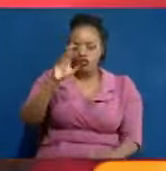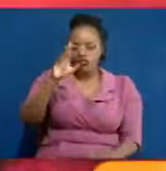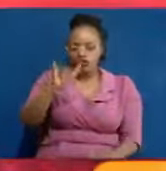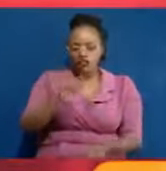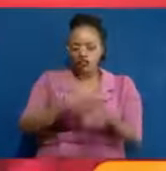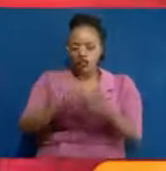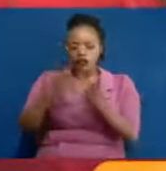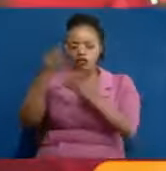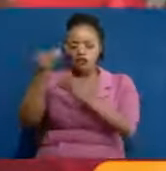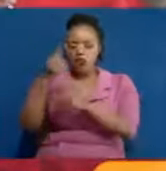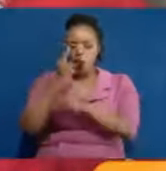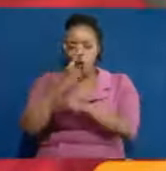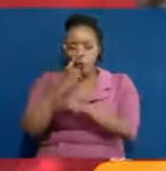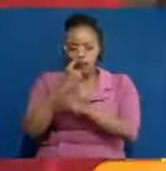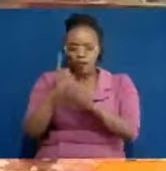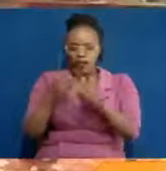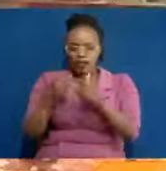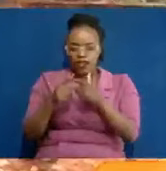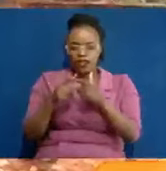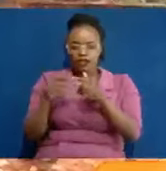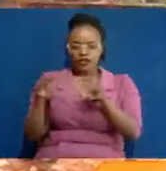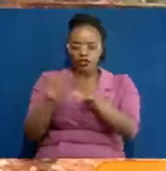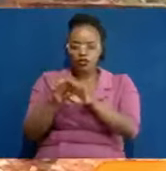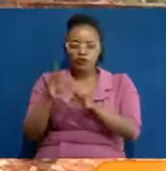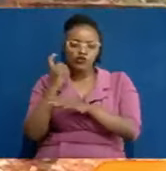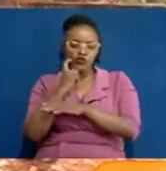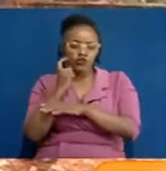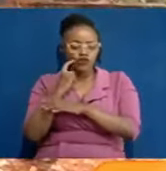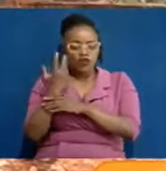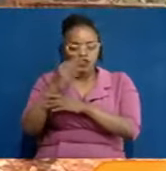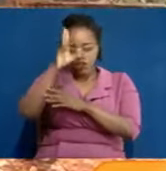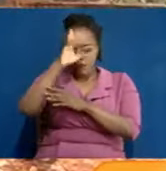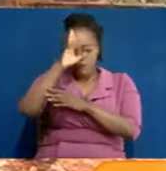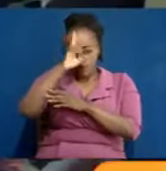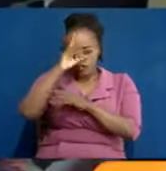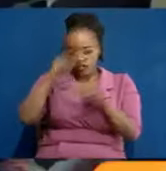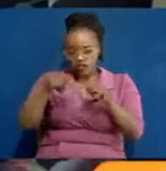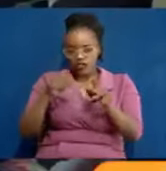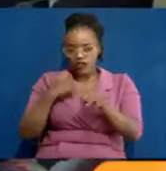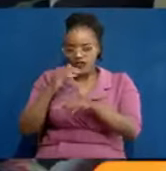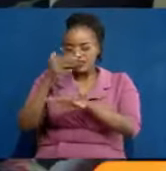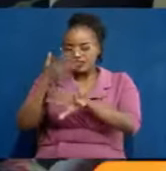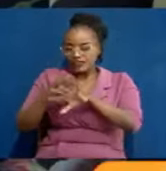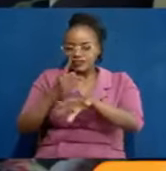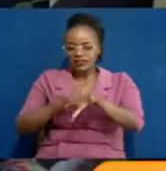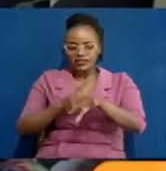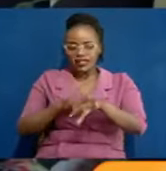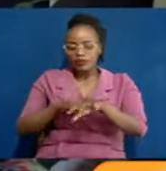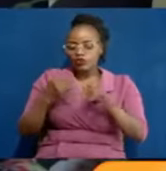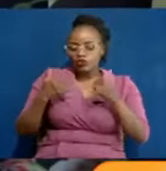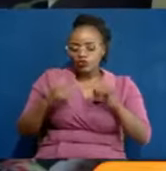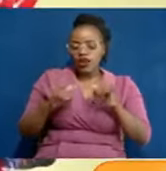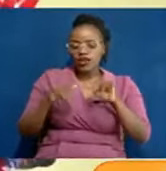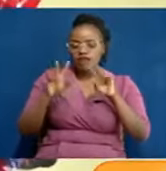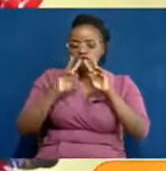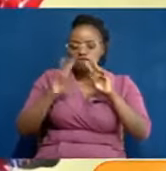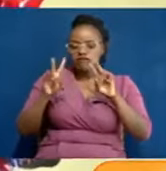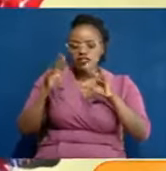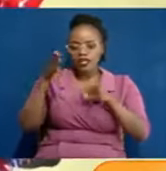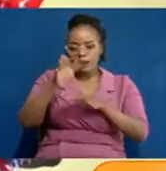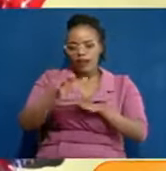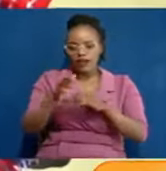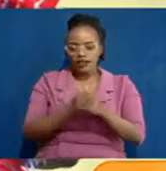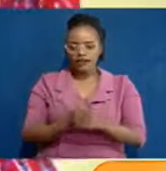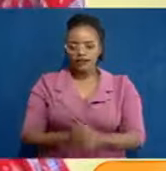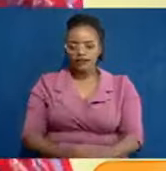akirejea nyumbani baada ya kufunga duka lake. Maafisa usalama walikuwa na kibarua kigumu kuwatuliza wakazi.